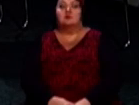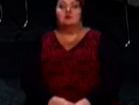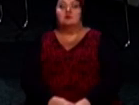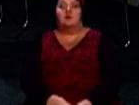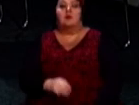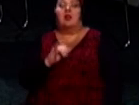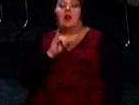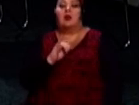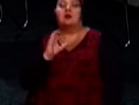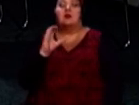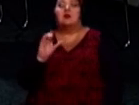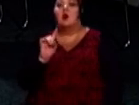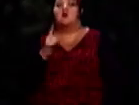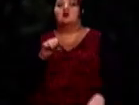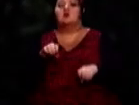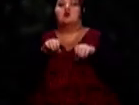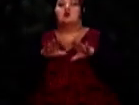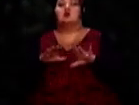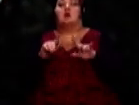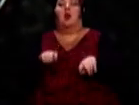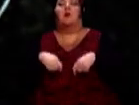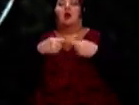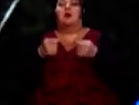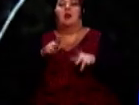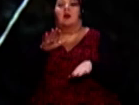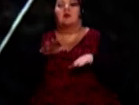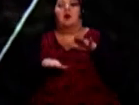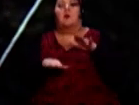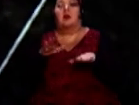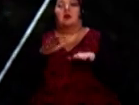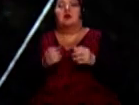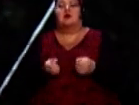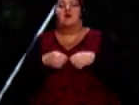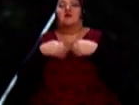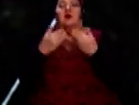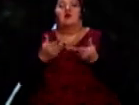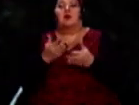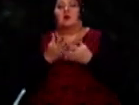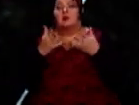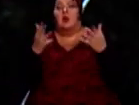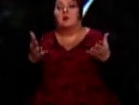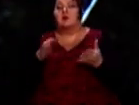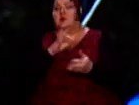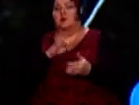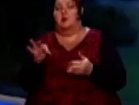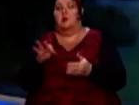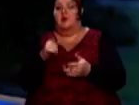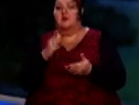Ірина Станіславівна, чому рішення передати кадетський корпус на баланс судової адміністрації виявилося найбільш оптимальним? У вас на відповідь 2